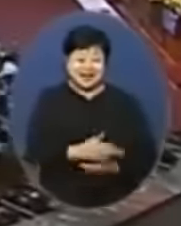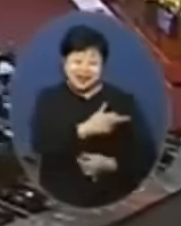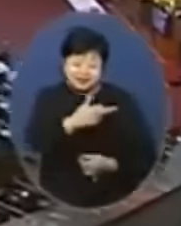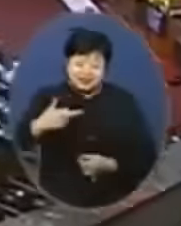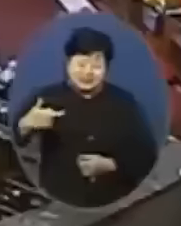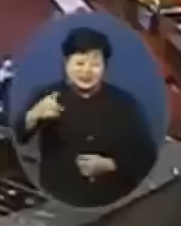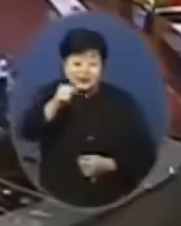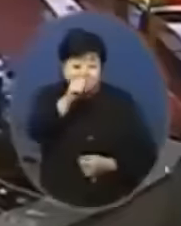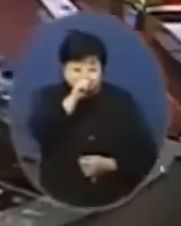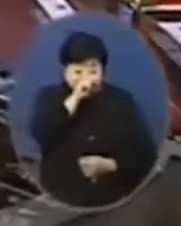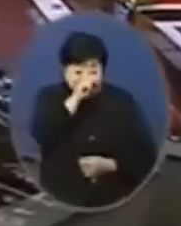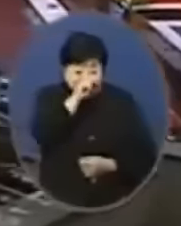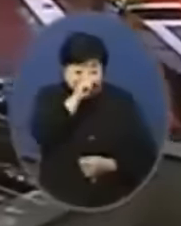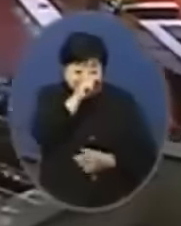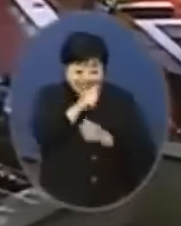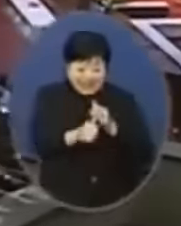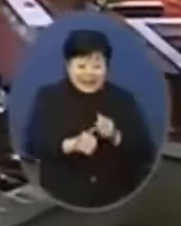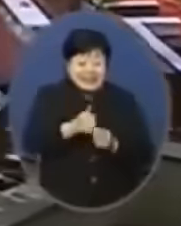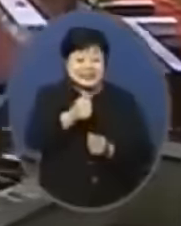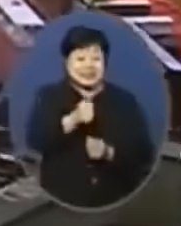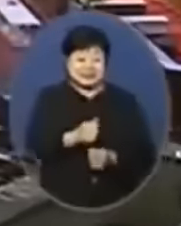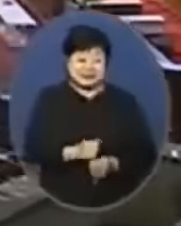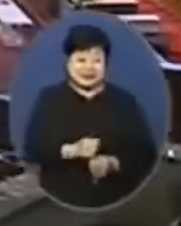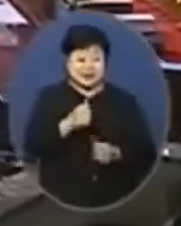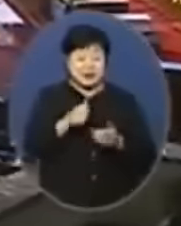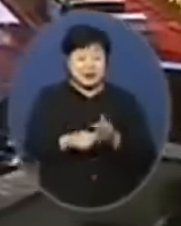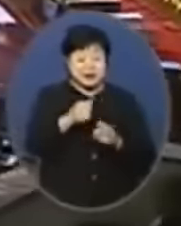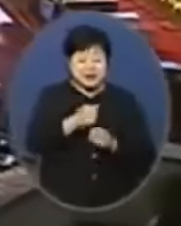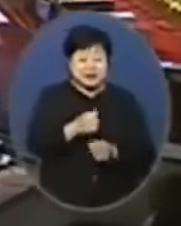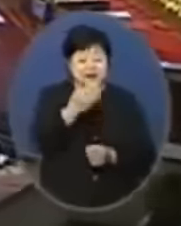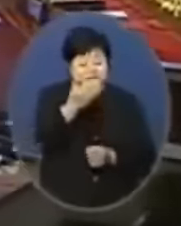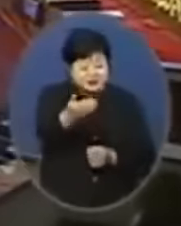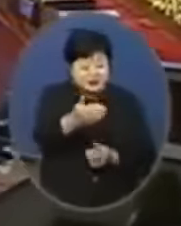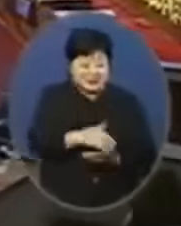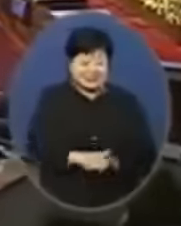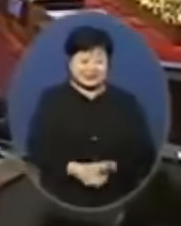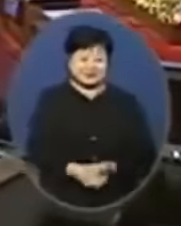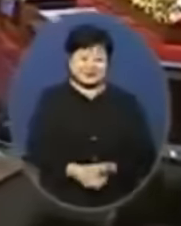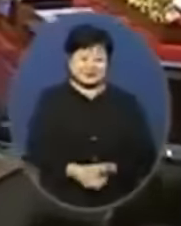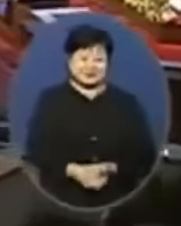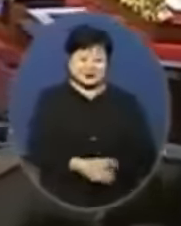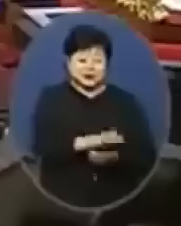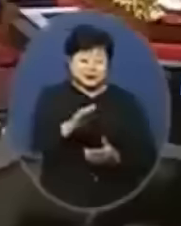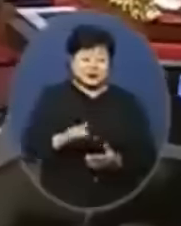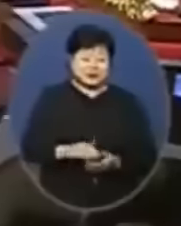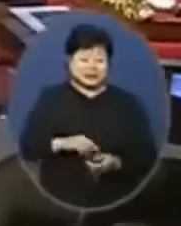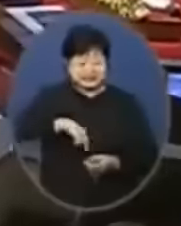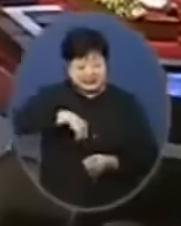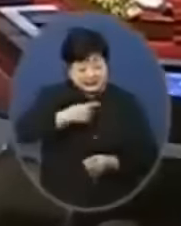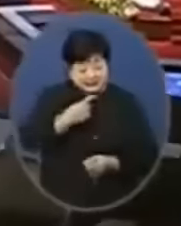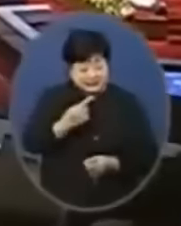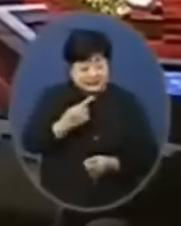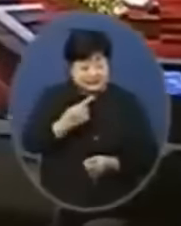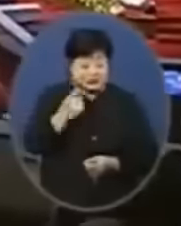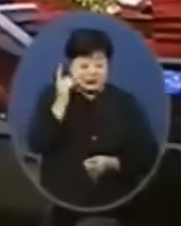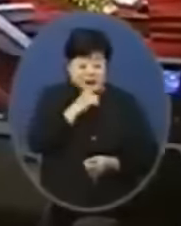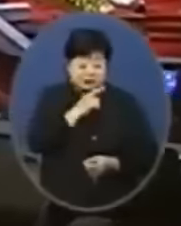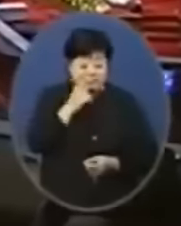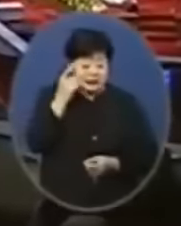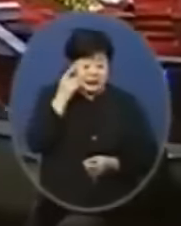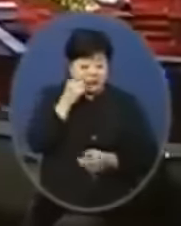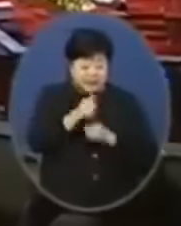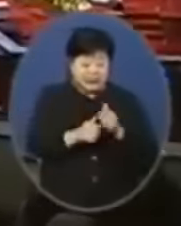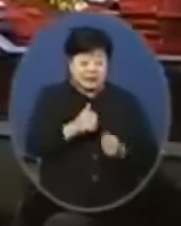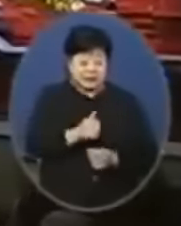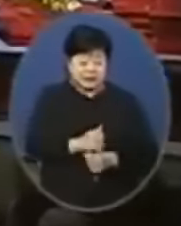좋은 하나님의 피조물인 것입니다. 우리가 우리 스스로를 나쁘다고 생각하면